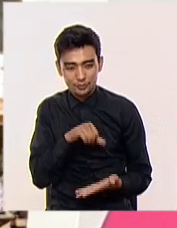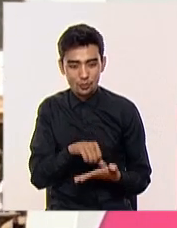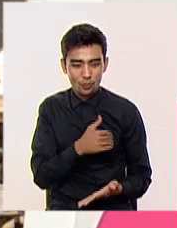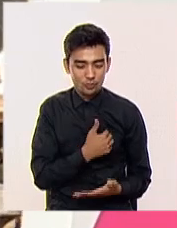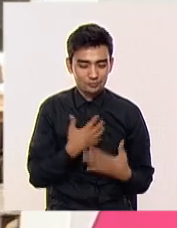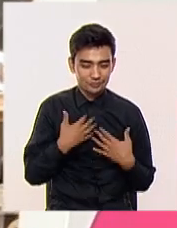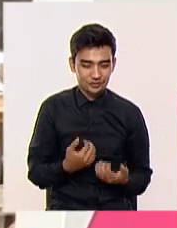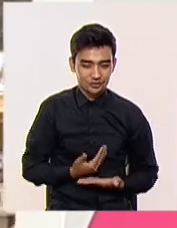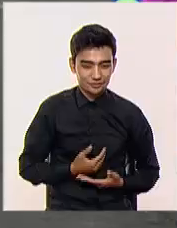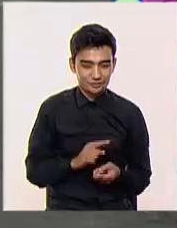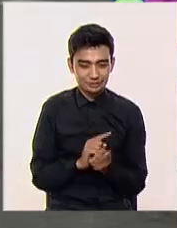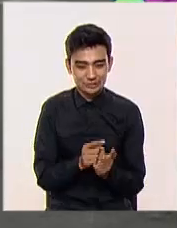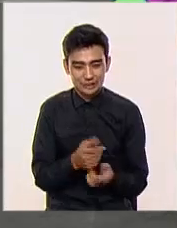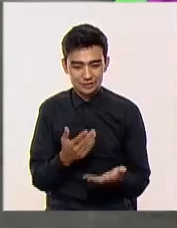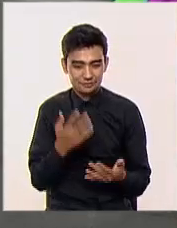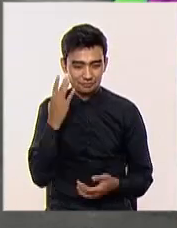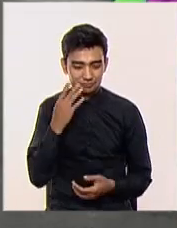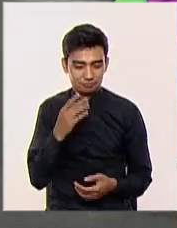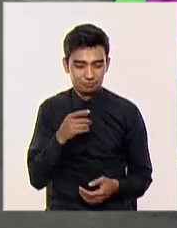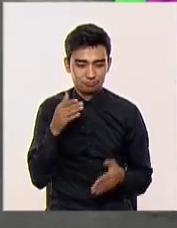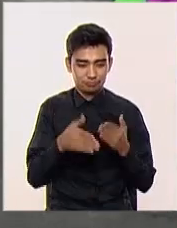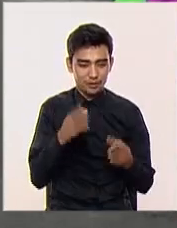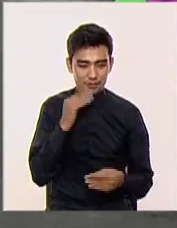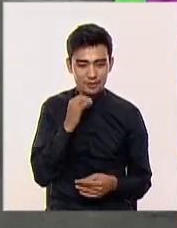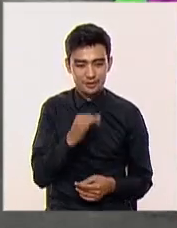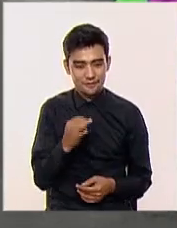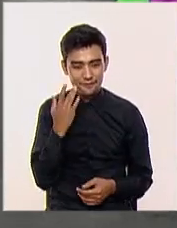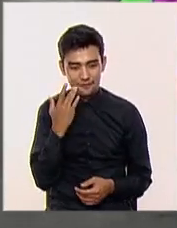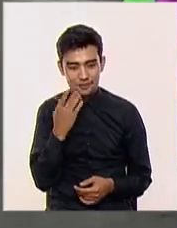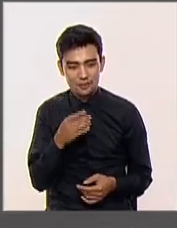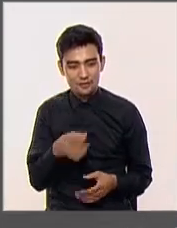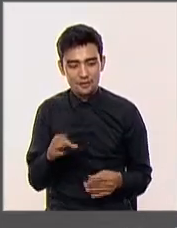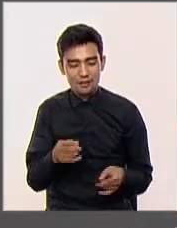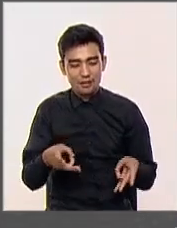здорового образа жизни. А атмосфера таких мероприятий никого не оставит равнодушным.